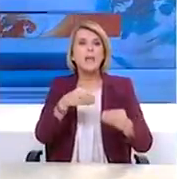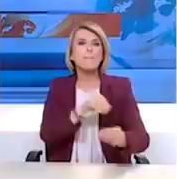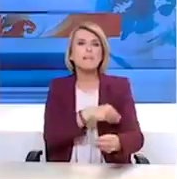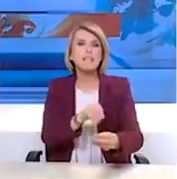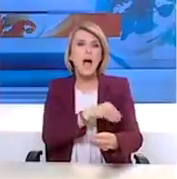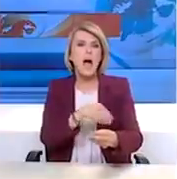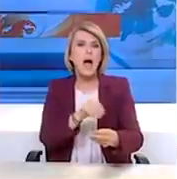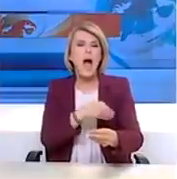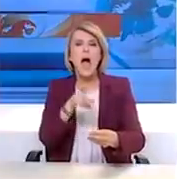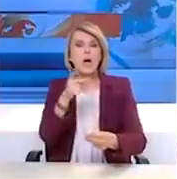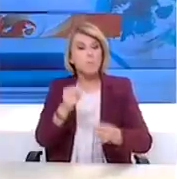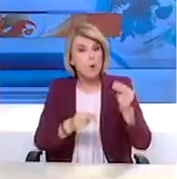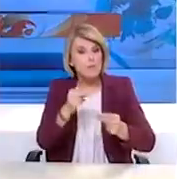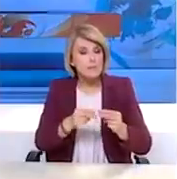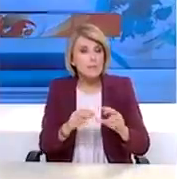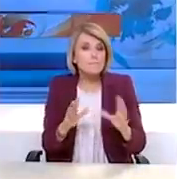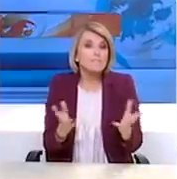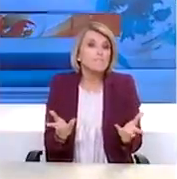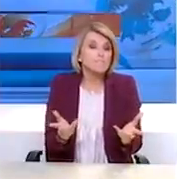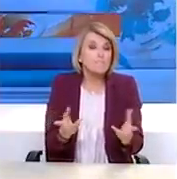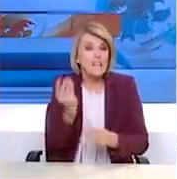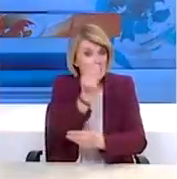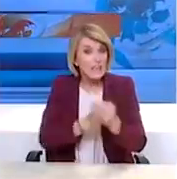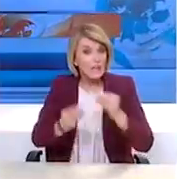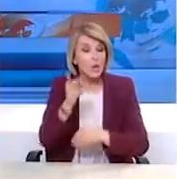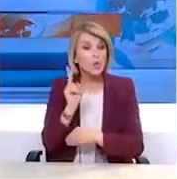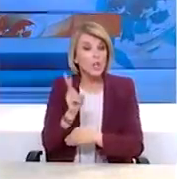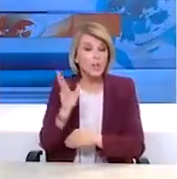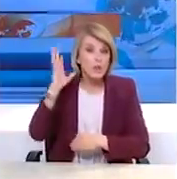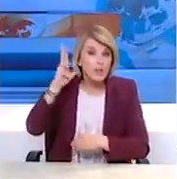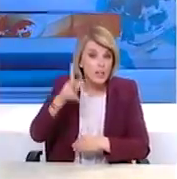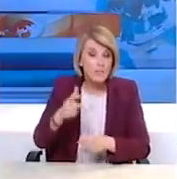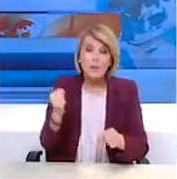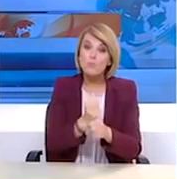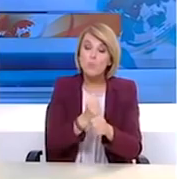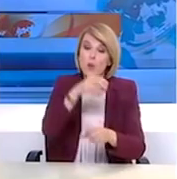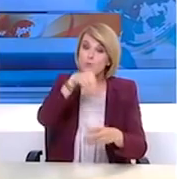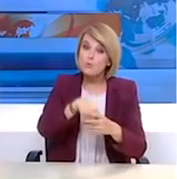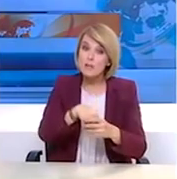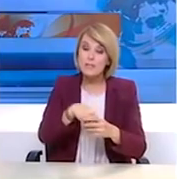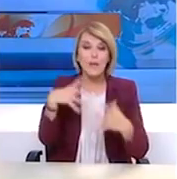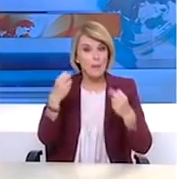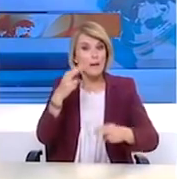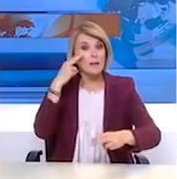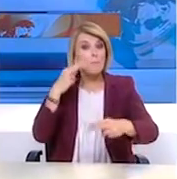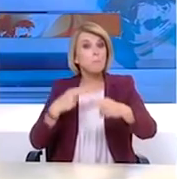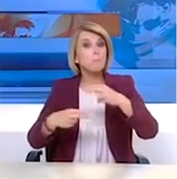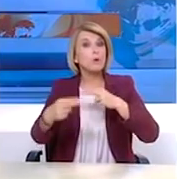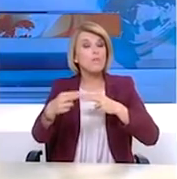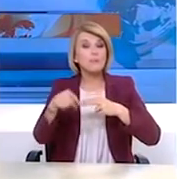ευπαθείς ομάδες και συνεχίζουν να εργάζονται, διατρέχοντας μεγάλο κίνδυνο καθημερινά? Υπάρχει κάποια πρόβλεψη για αυτούς τους